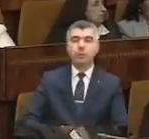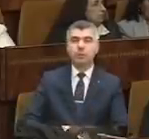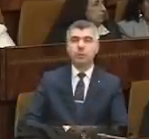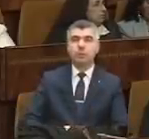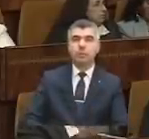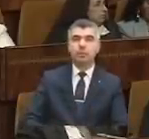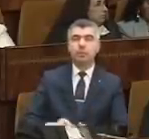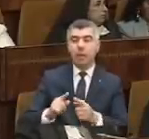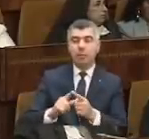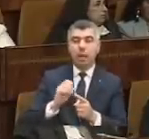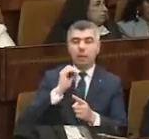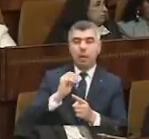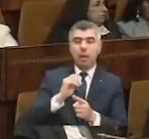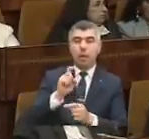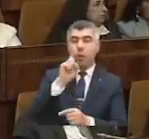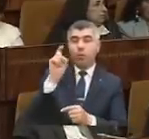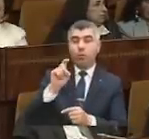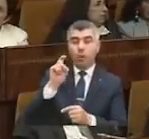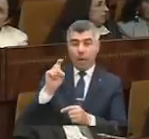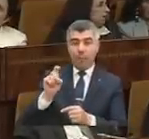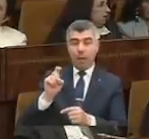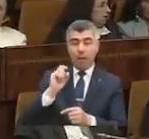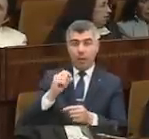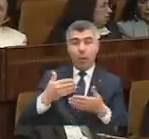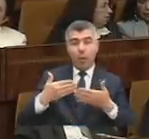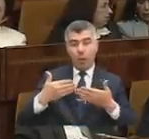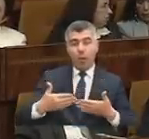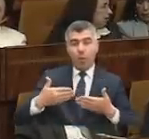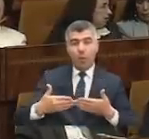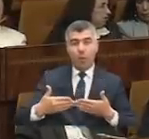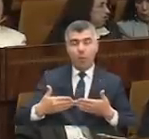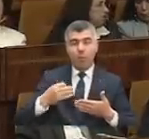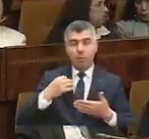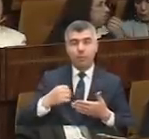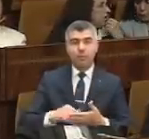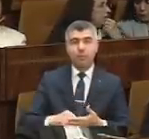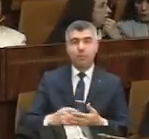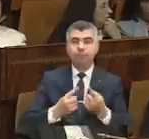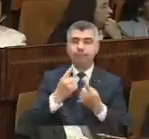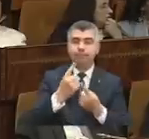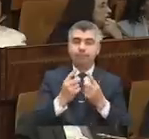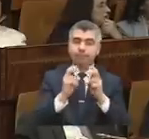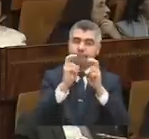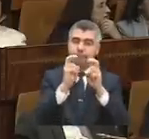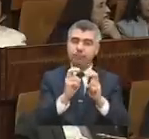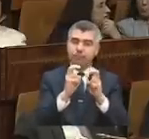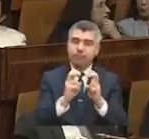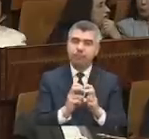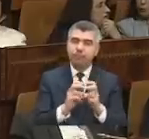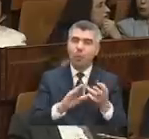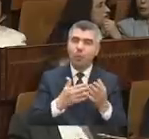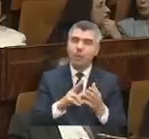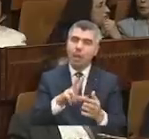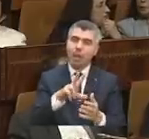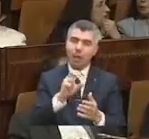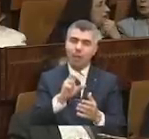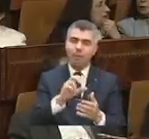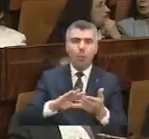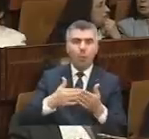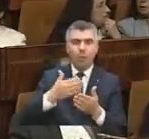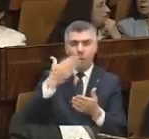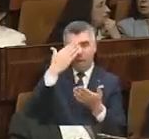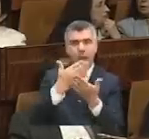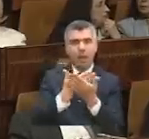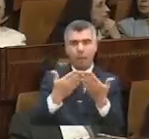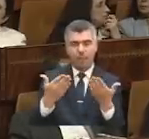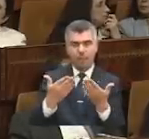ان الاداء ديال جماعه المحليه اليوم تصبح هزيل واحد المستوى اللي ما كتصورش والكل كيعرف